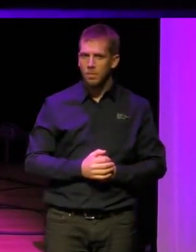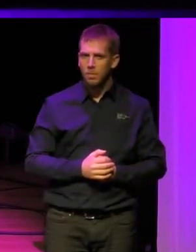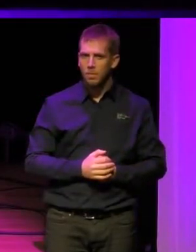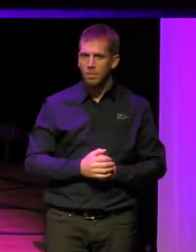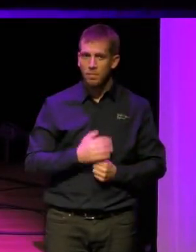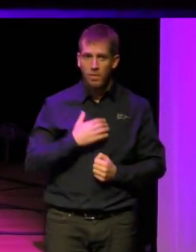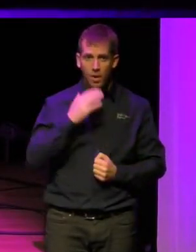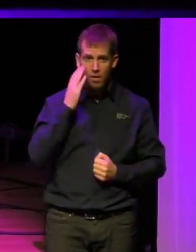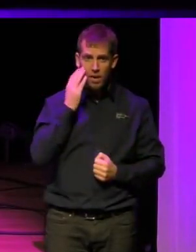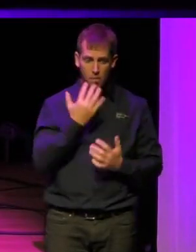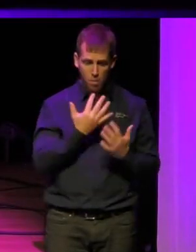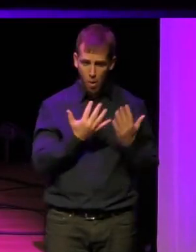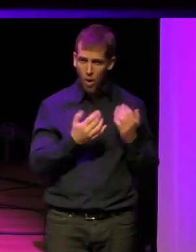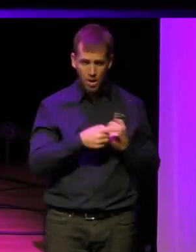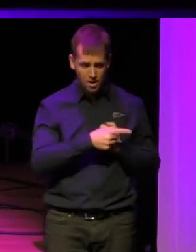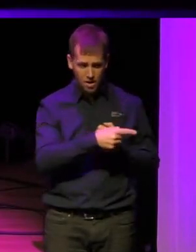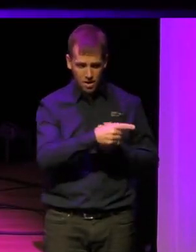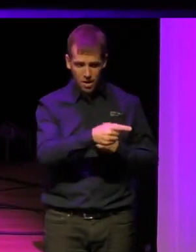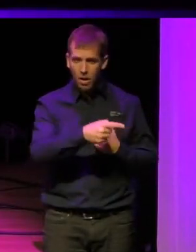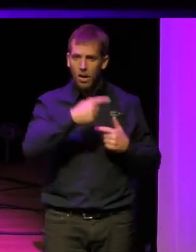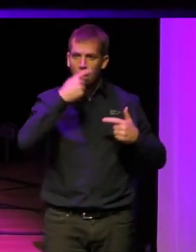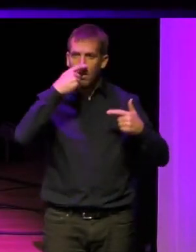många som har tappat hoppet.